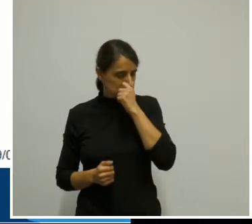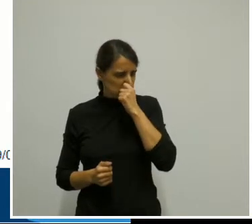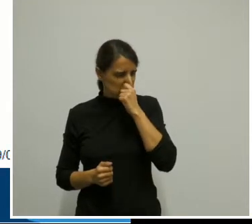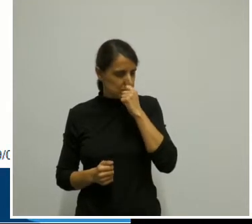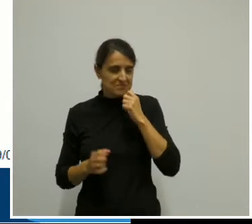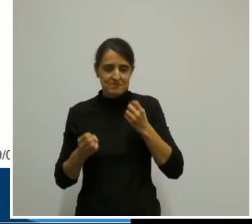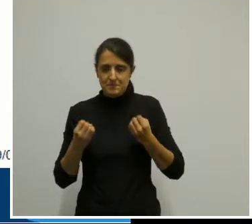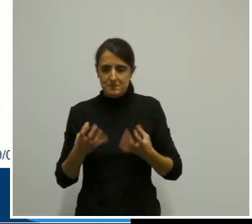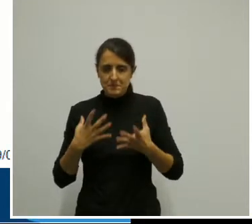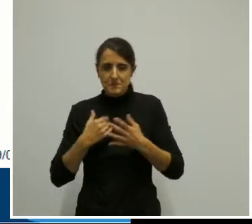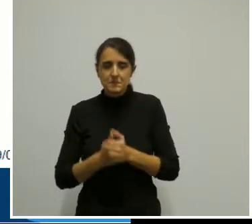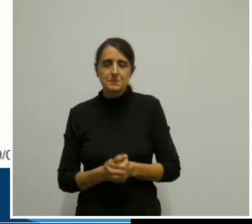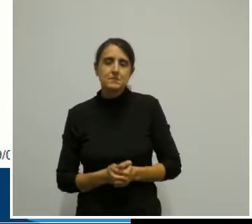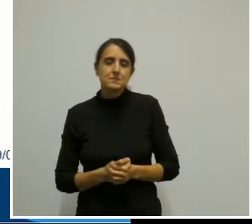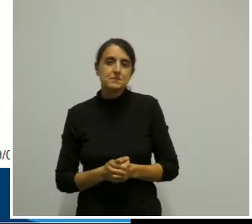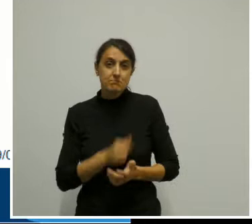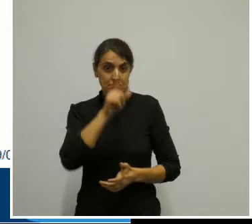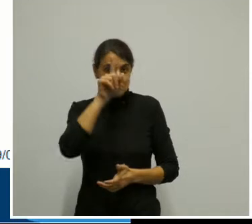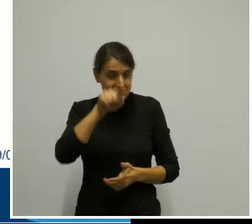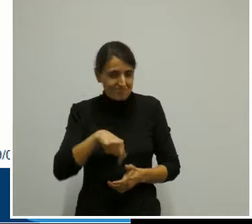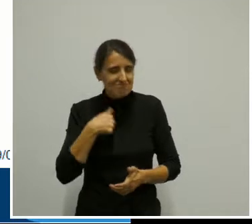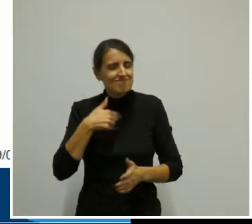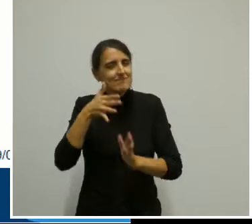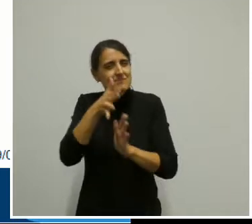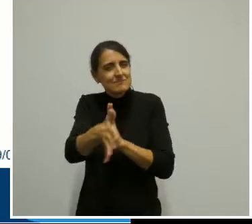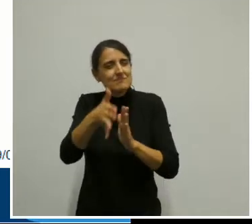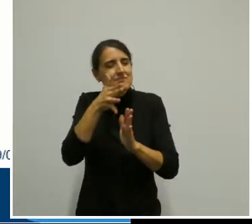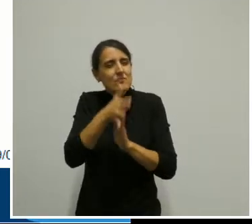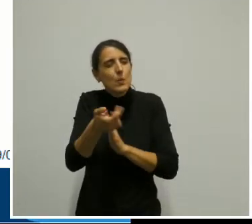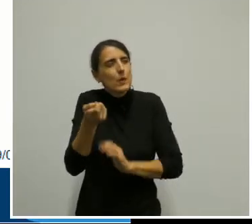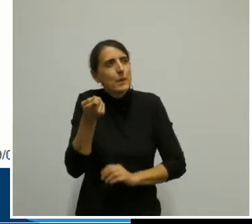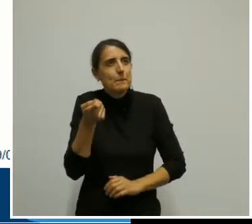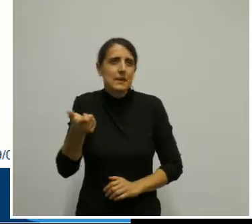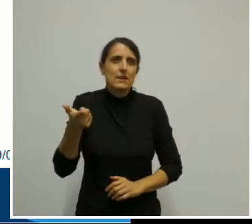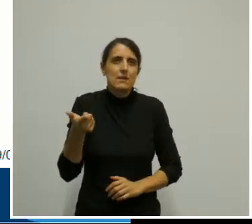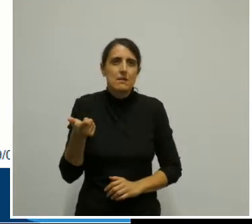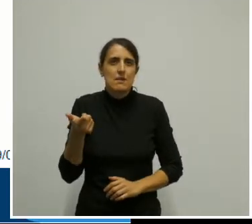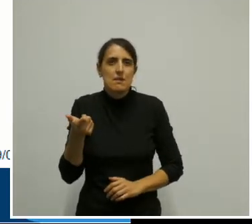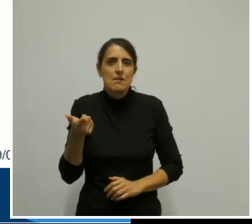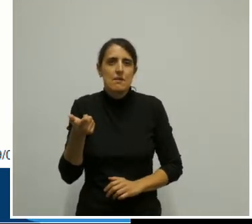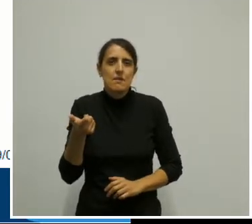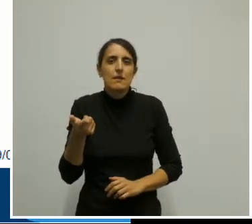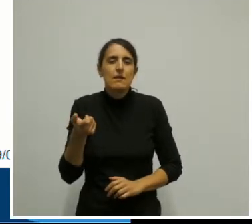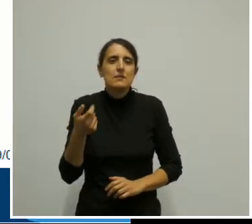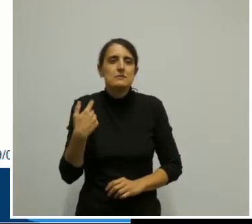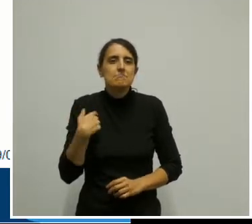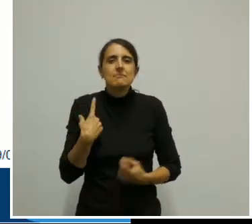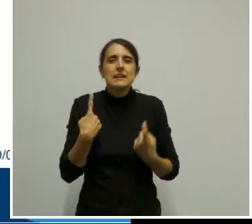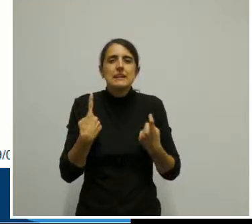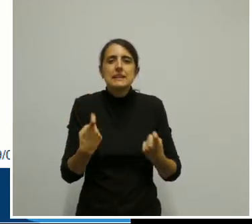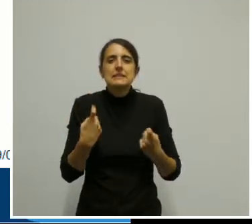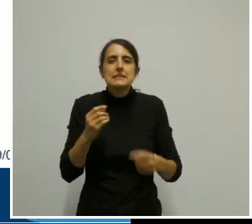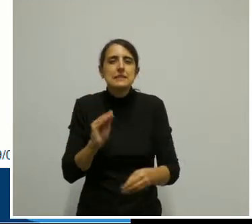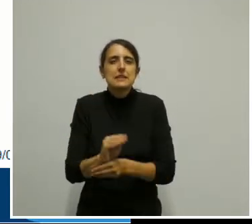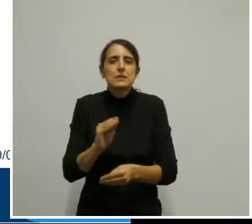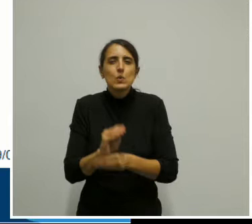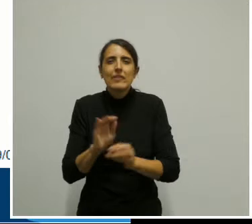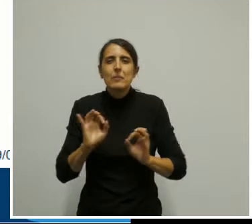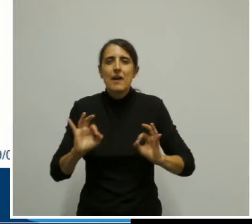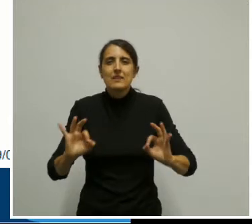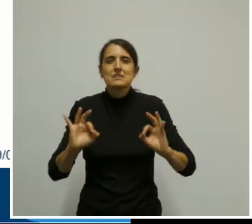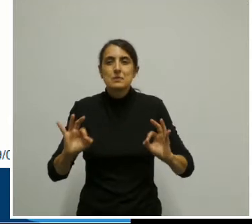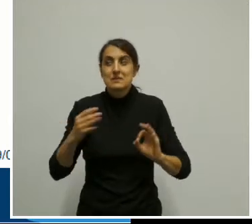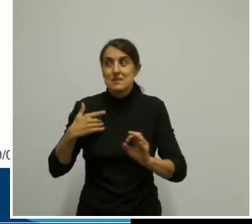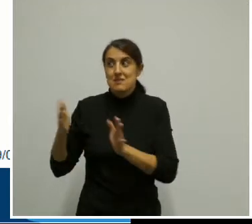Bé, també us volíem explicar una miqueta com el tema de les necessitats educatives especials. Està la